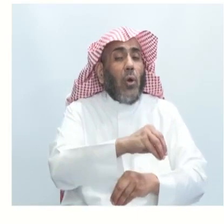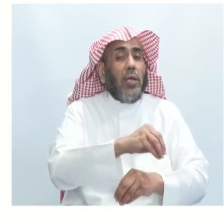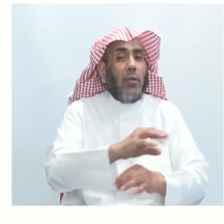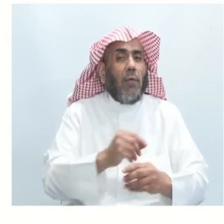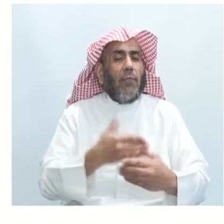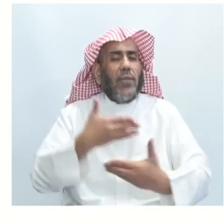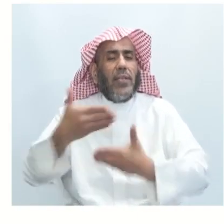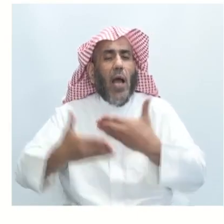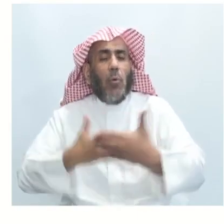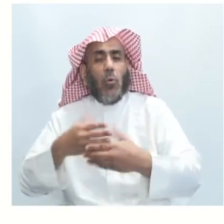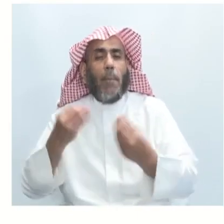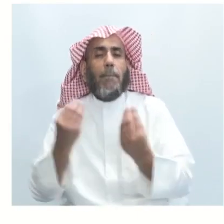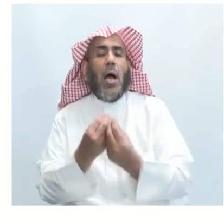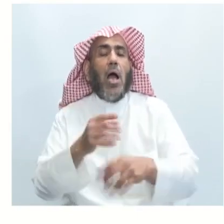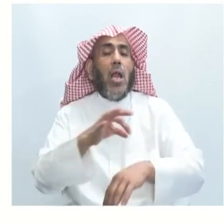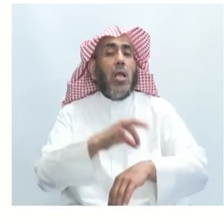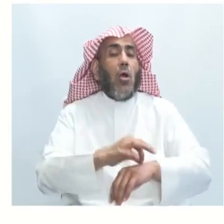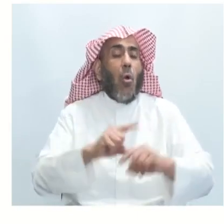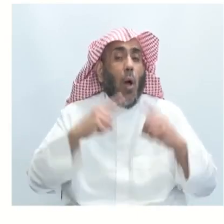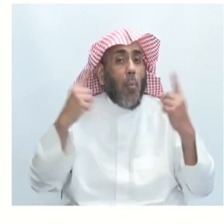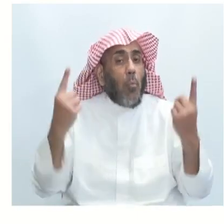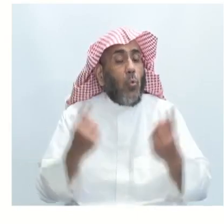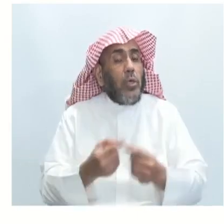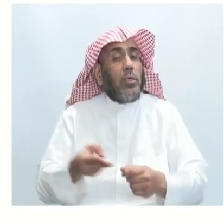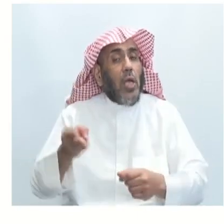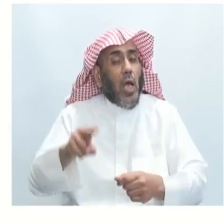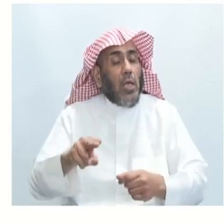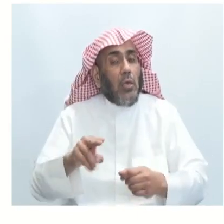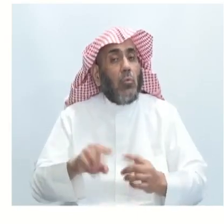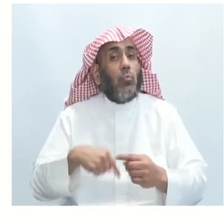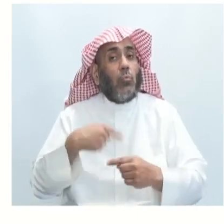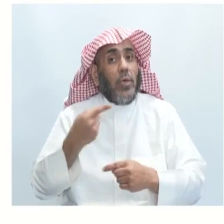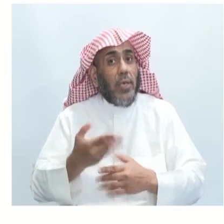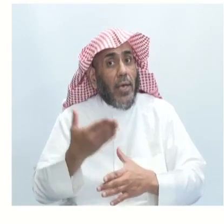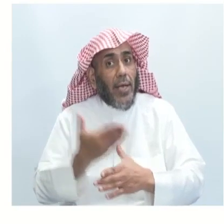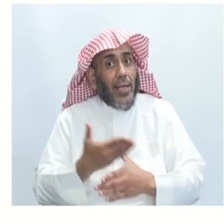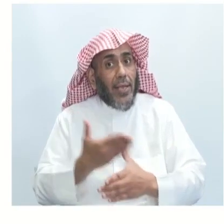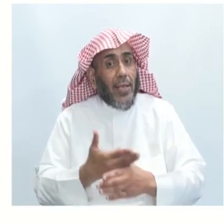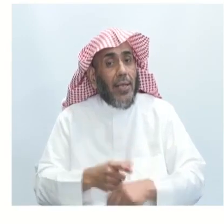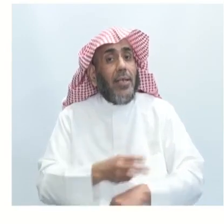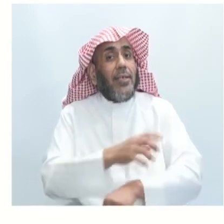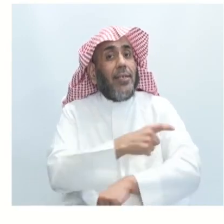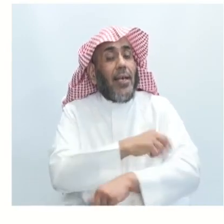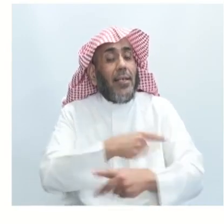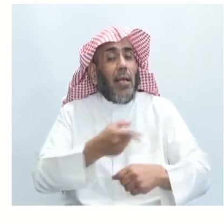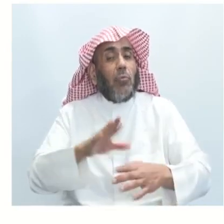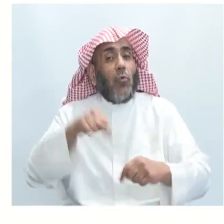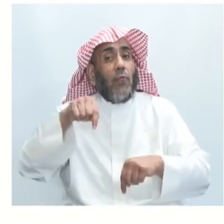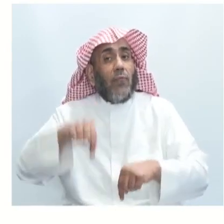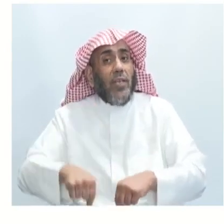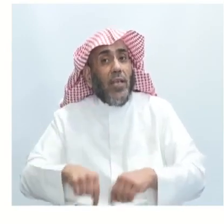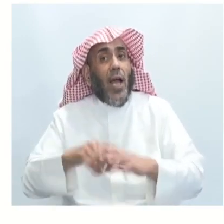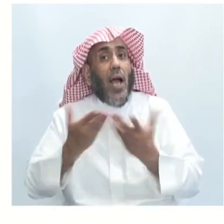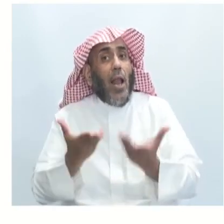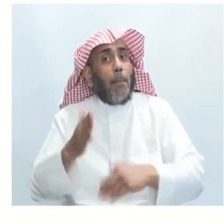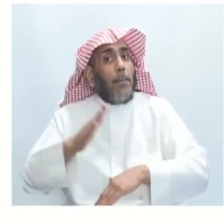في تعاملاته مع الناس ومع محيطه ايضا ولهذا يعتمد في ذلك على